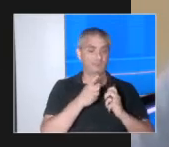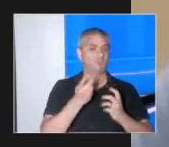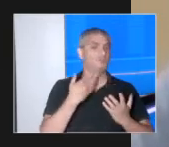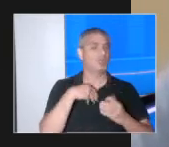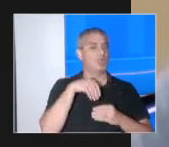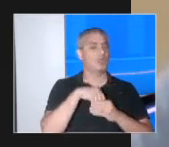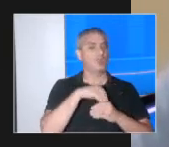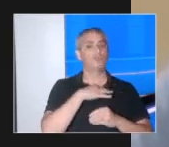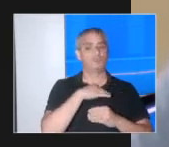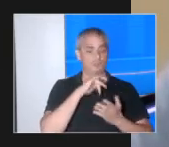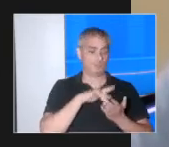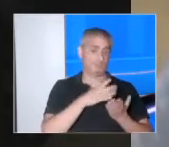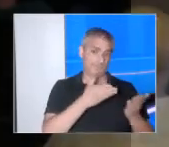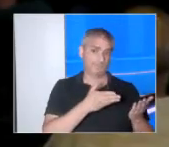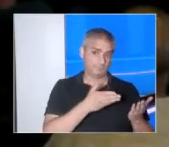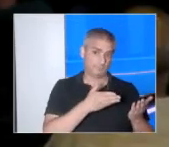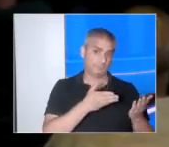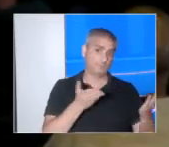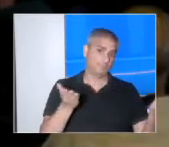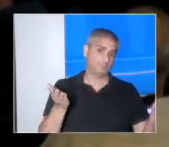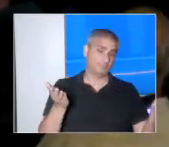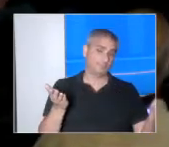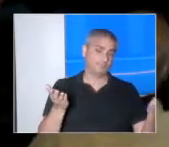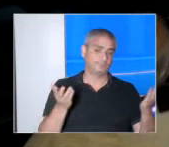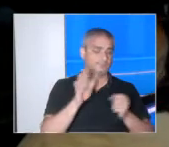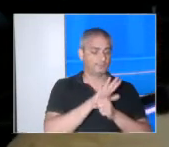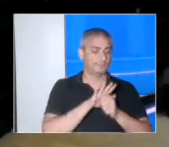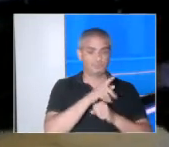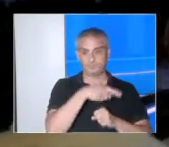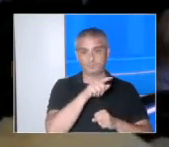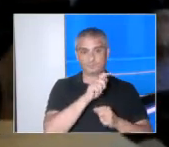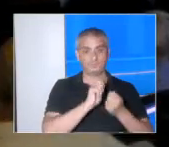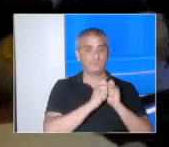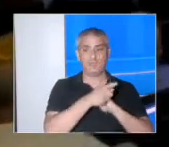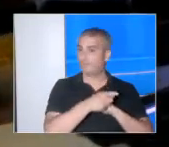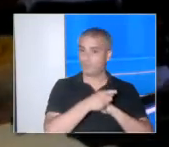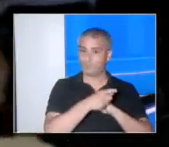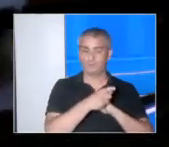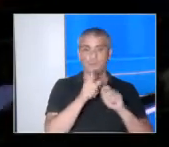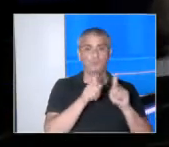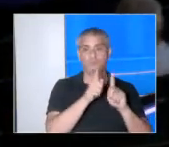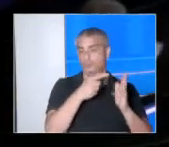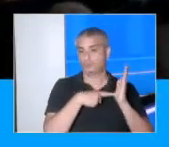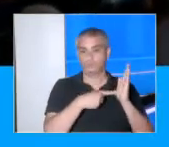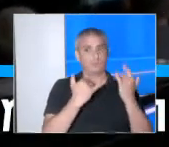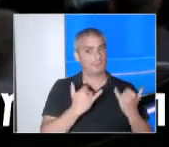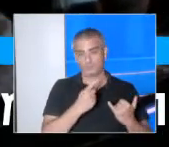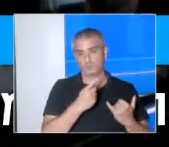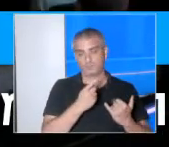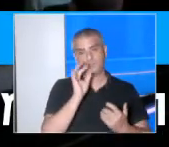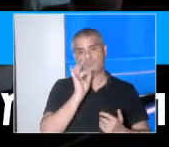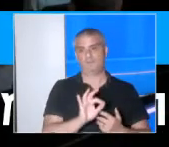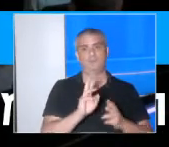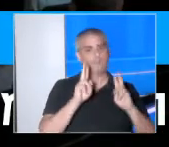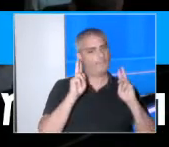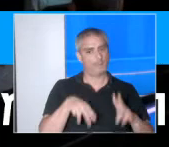שלנו נמצאים אצליהם, בעצם לשכנע אותם שהרפורמה, כפי שהיא מוצגת, היא תפגע